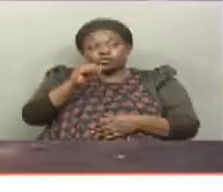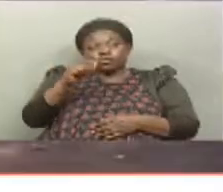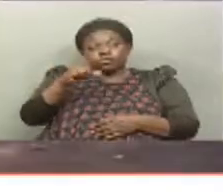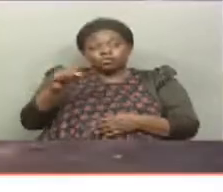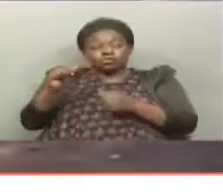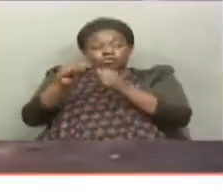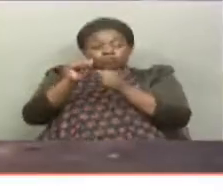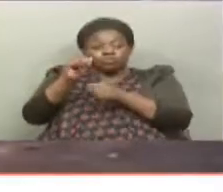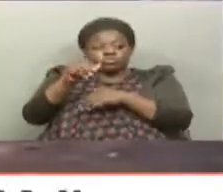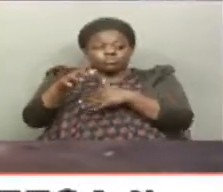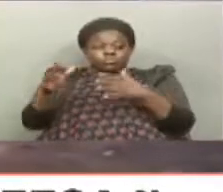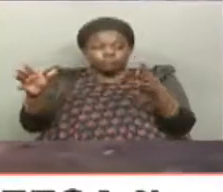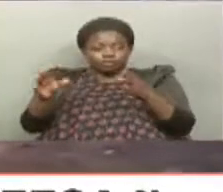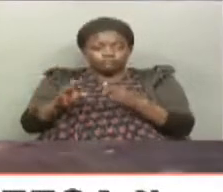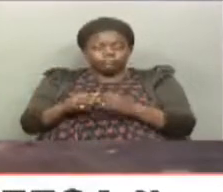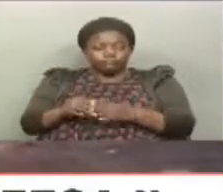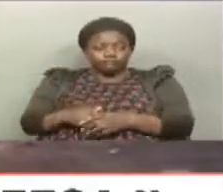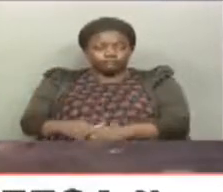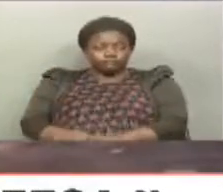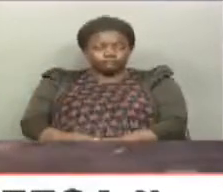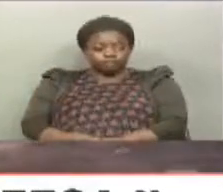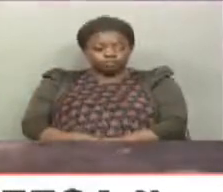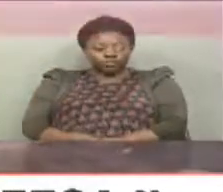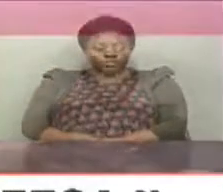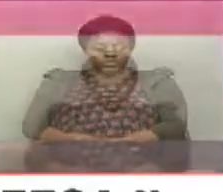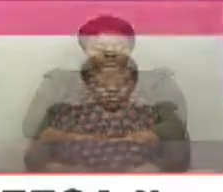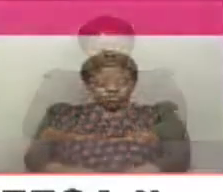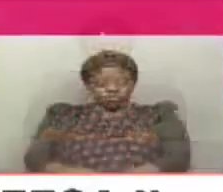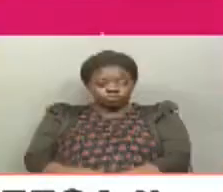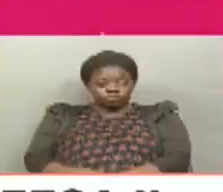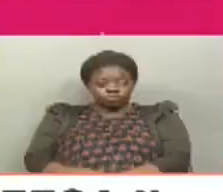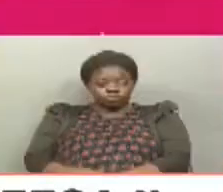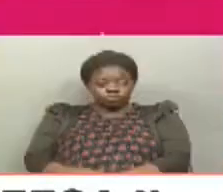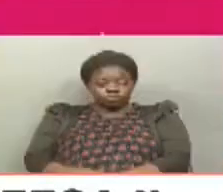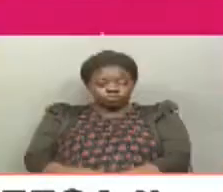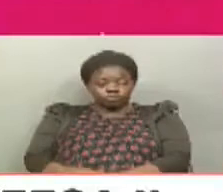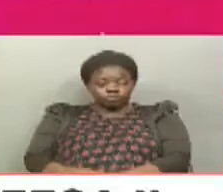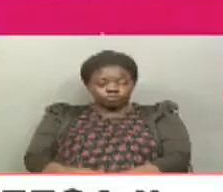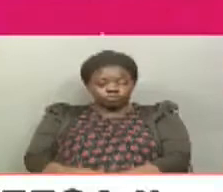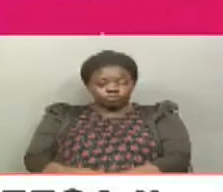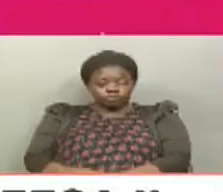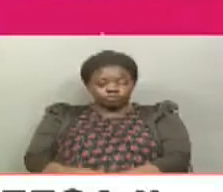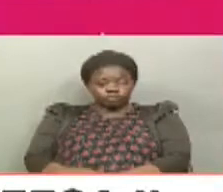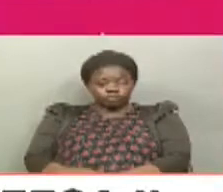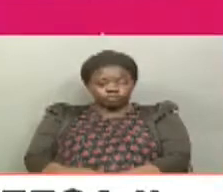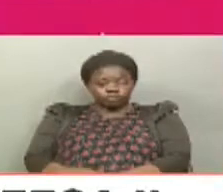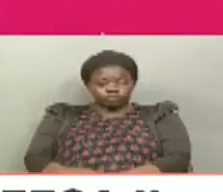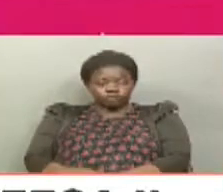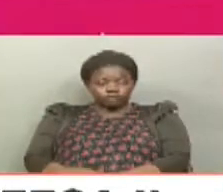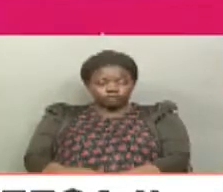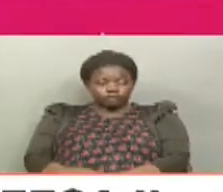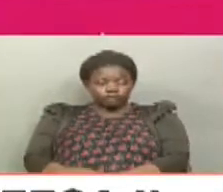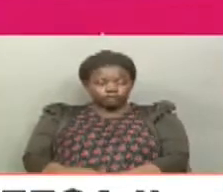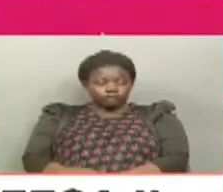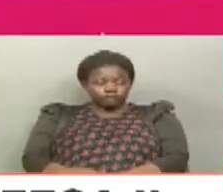naye Maria Nakyeyune yakusakite kulira lino ku Rwabukedde TV ate bo